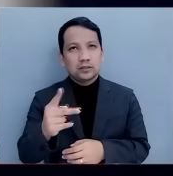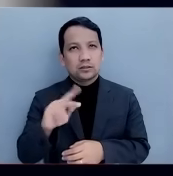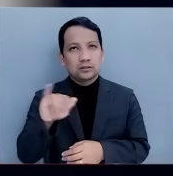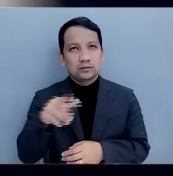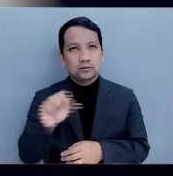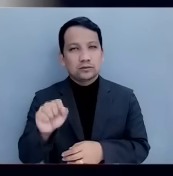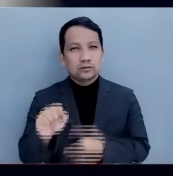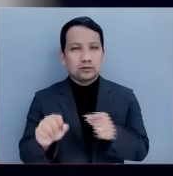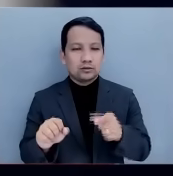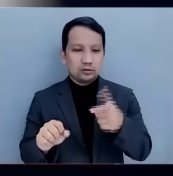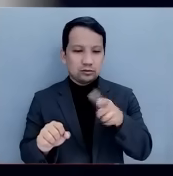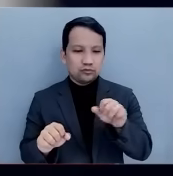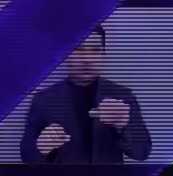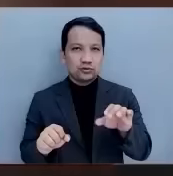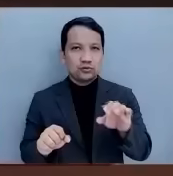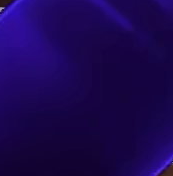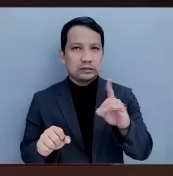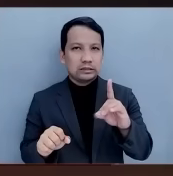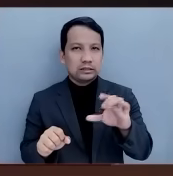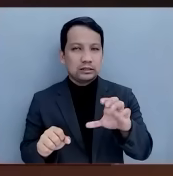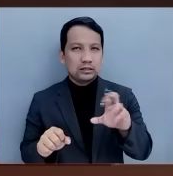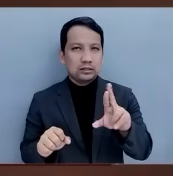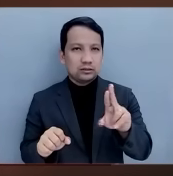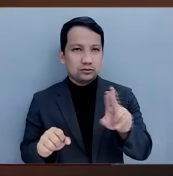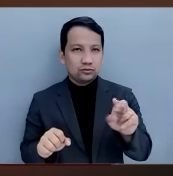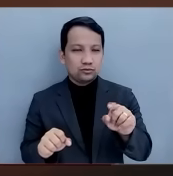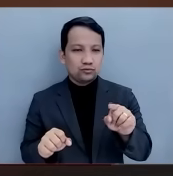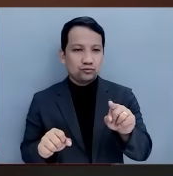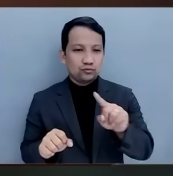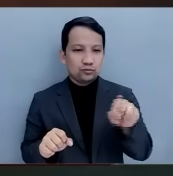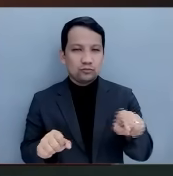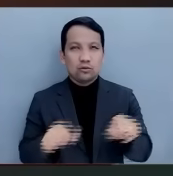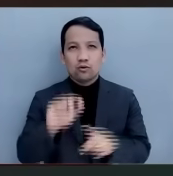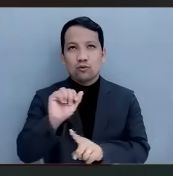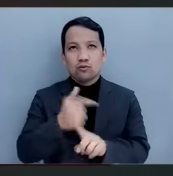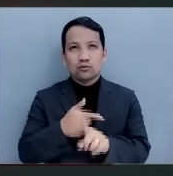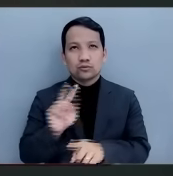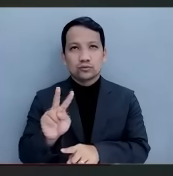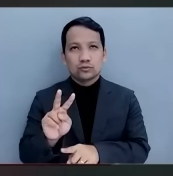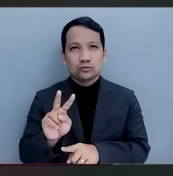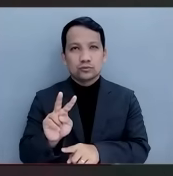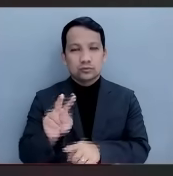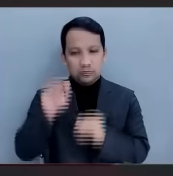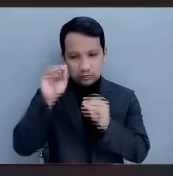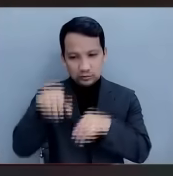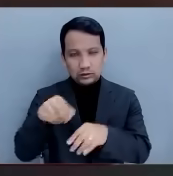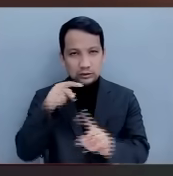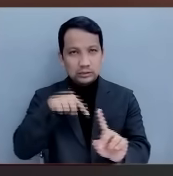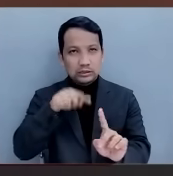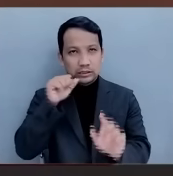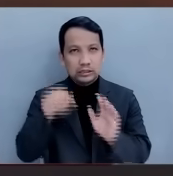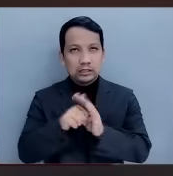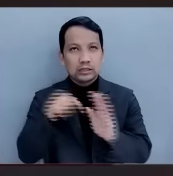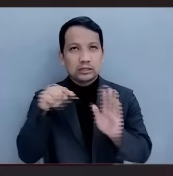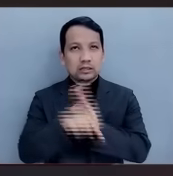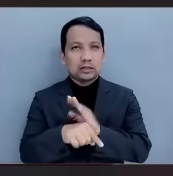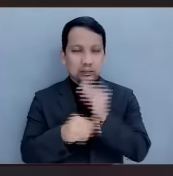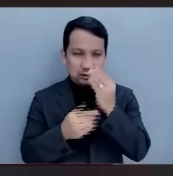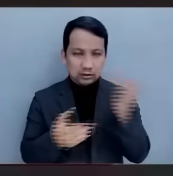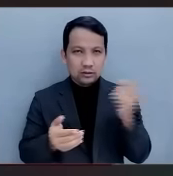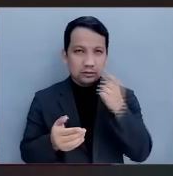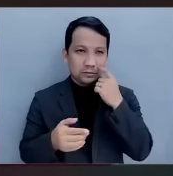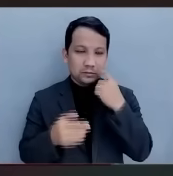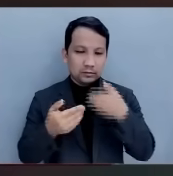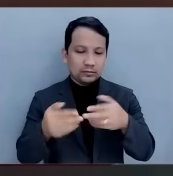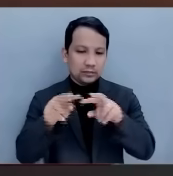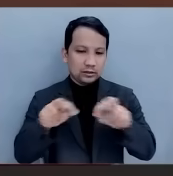at Luisito de la Cruz. August 2 ng pagbabarili ng mga pulis si Jemboy Sanabotas matapos magpagkamalang isang murder suspect. Base po